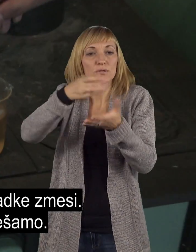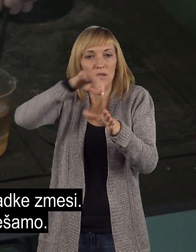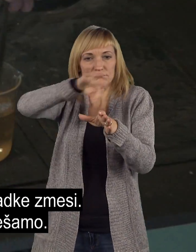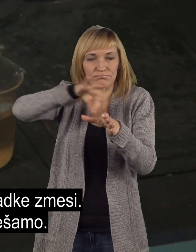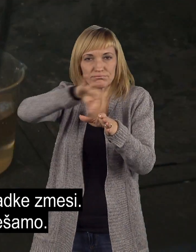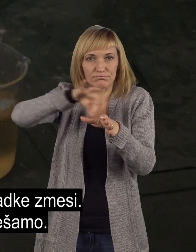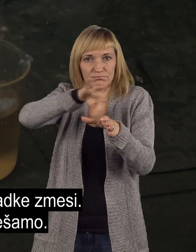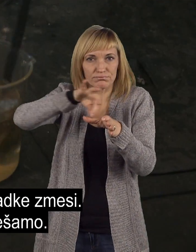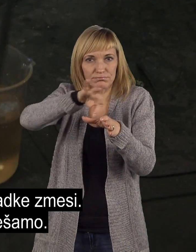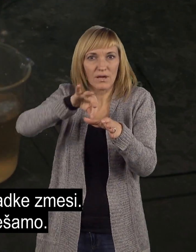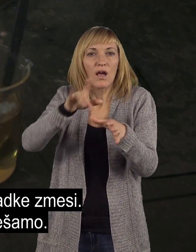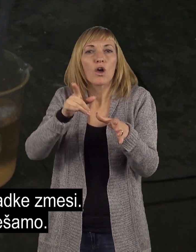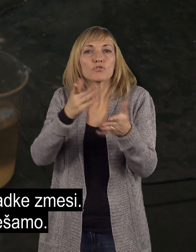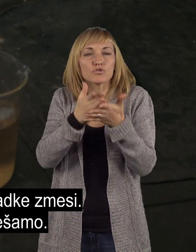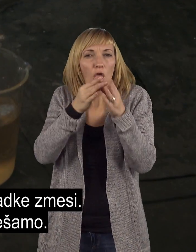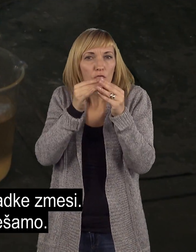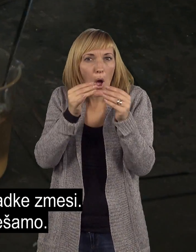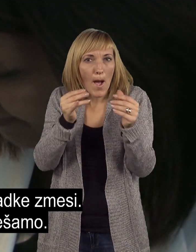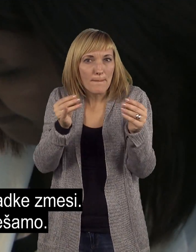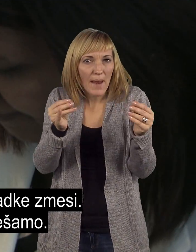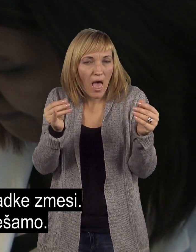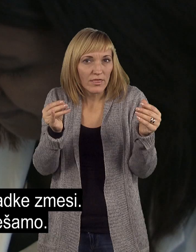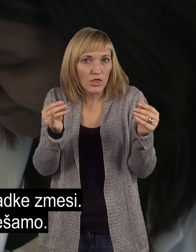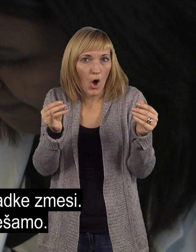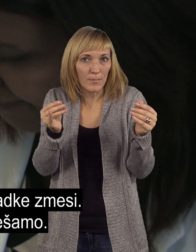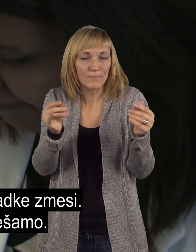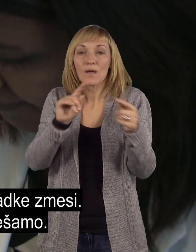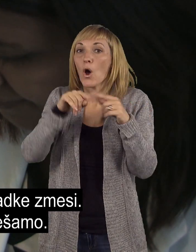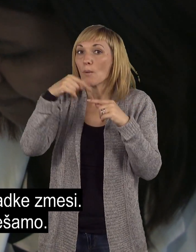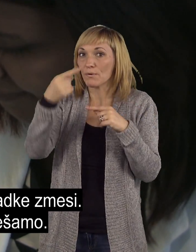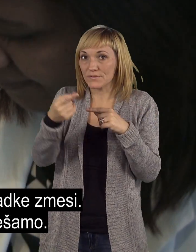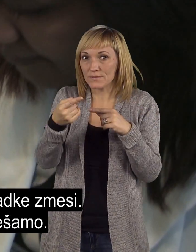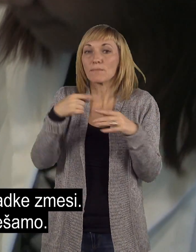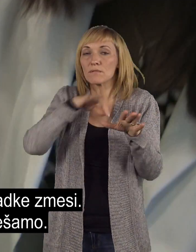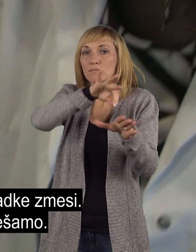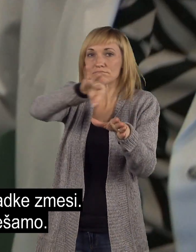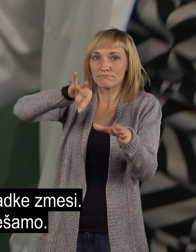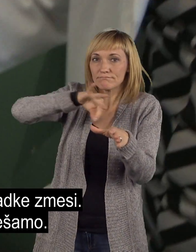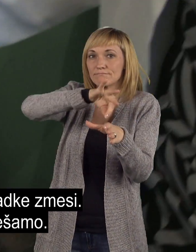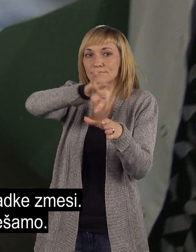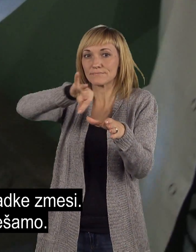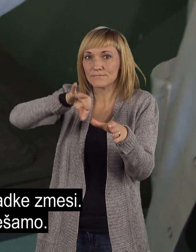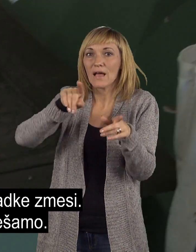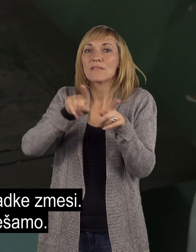raztopljeno raztopimo takrat, ko je dosti raztopljeno, popolnoma raztopljeno in medtem